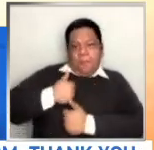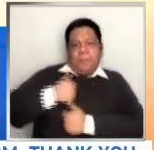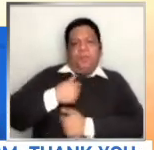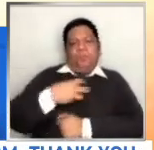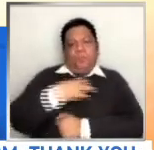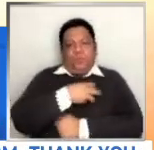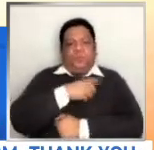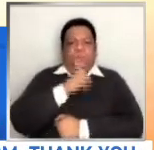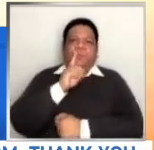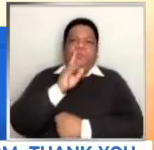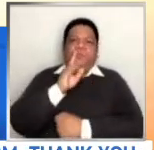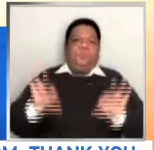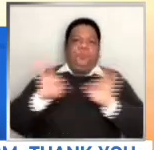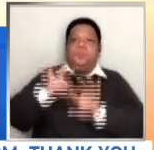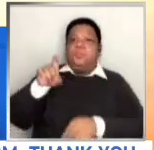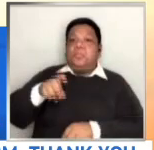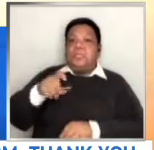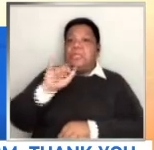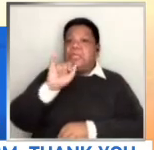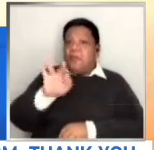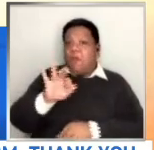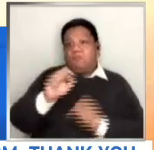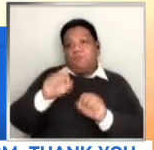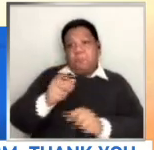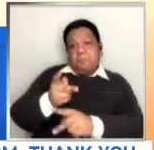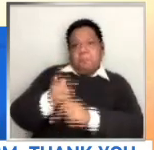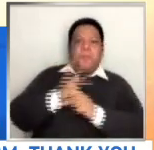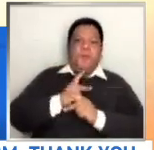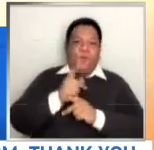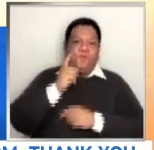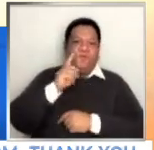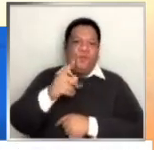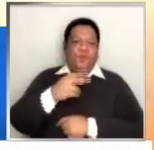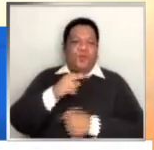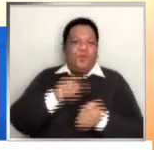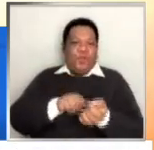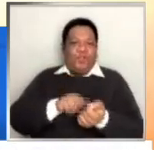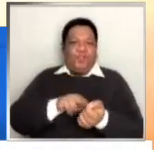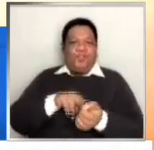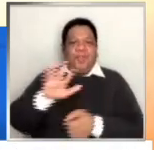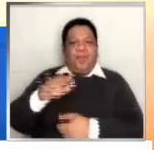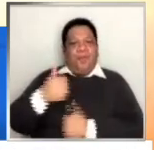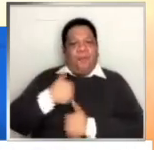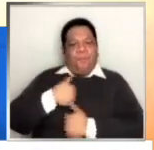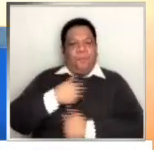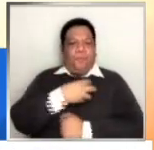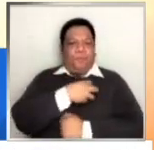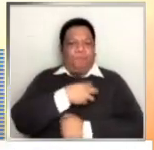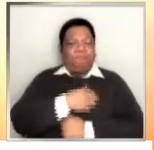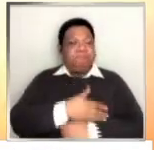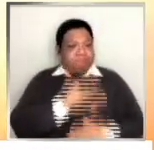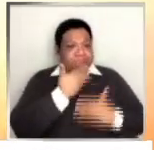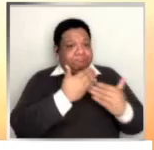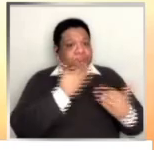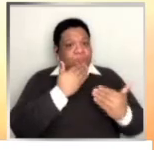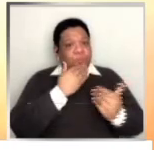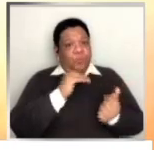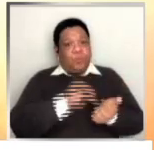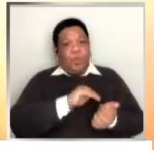Opo. Kung pwede nilang ipahiram yung mga nurses nila. Okay. Okay, maraming salamat po Dr. Jaime Almora, presidente po ng Philippine